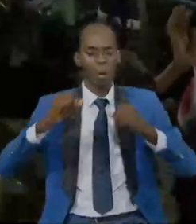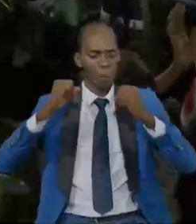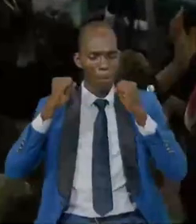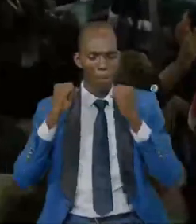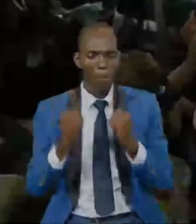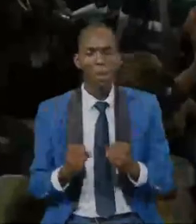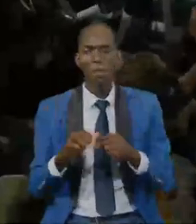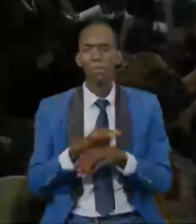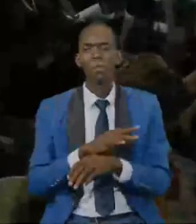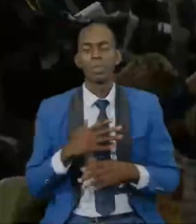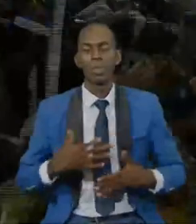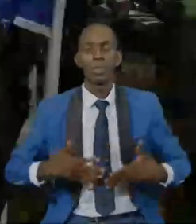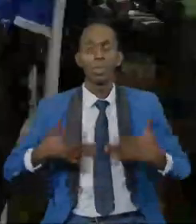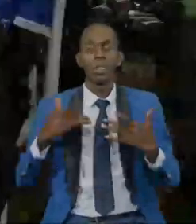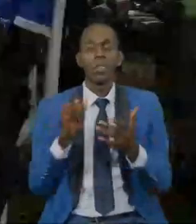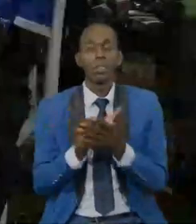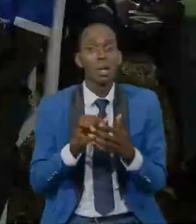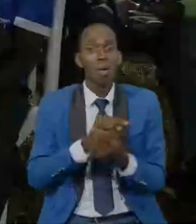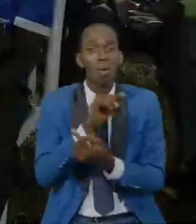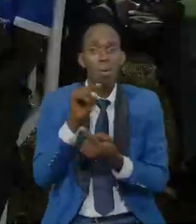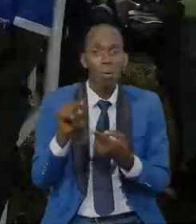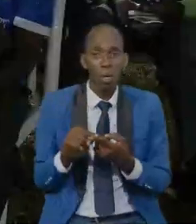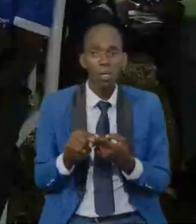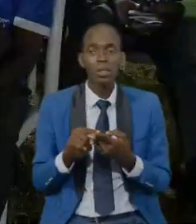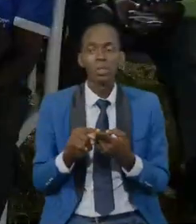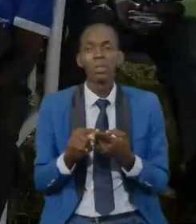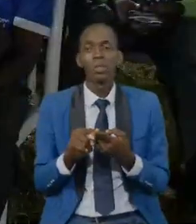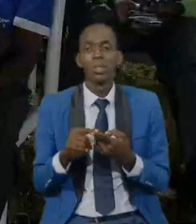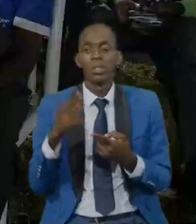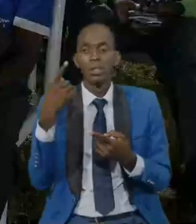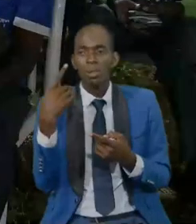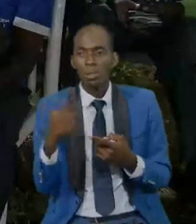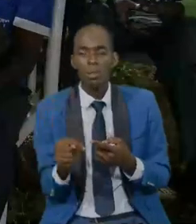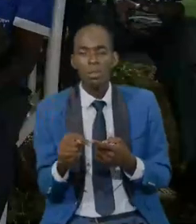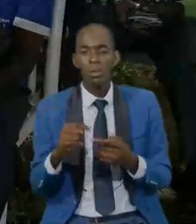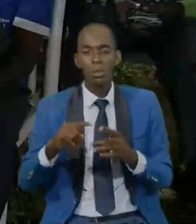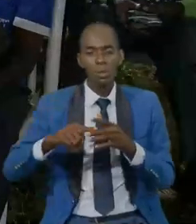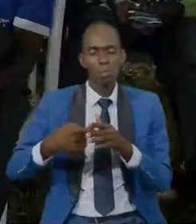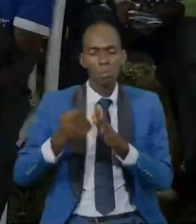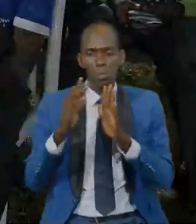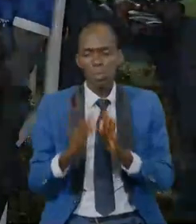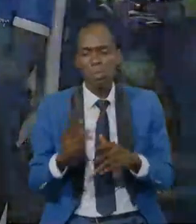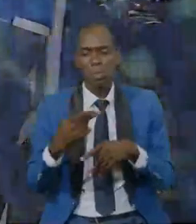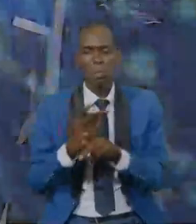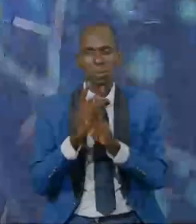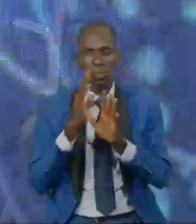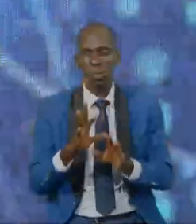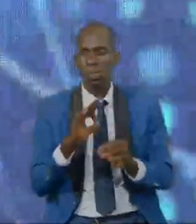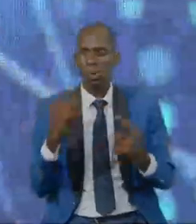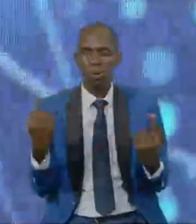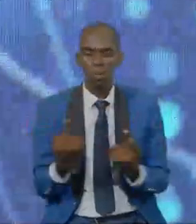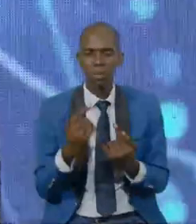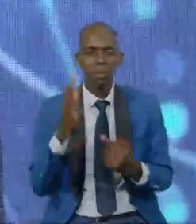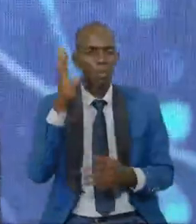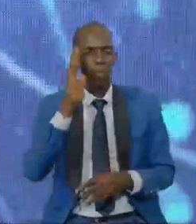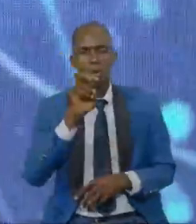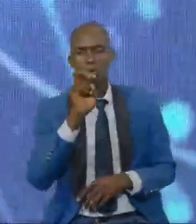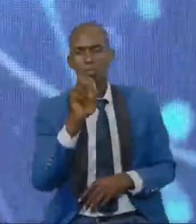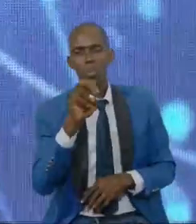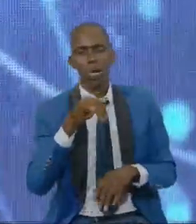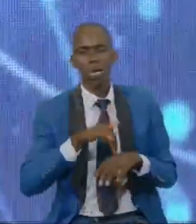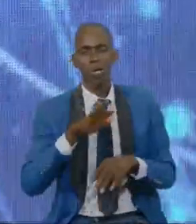vie puissante. That when the instigator, originator, sin, when he knocks at your door, you say